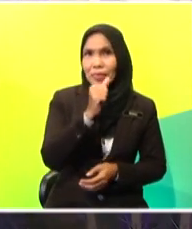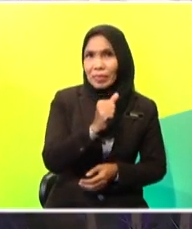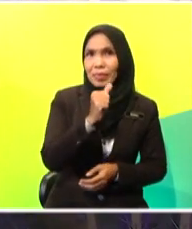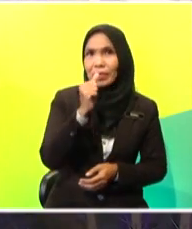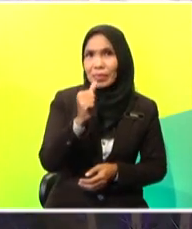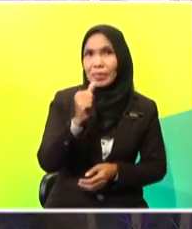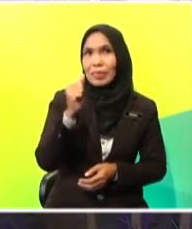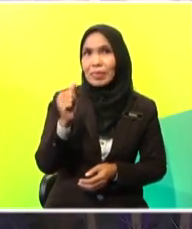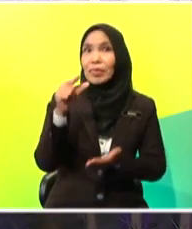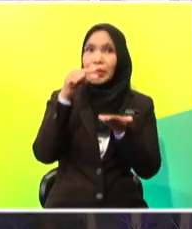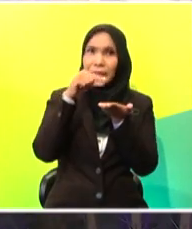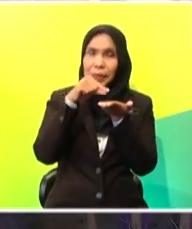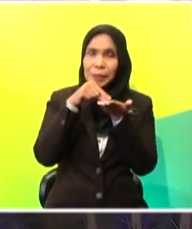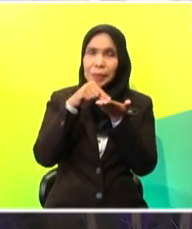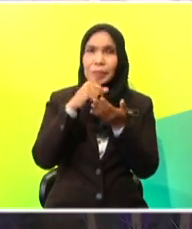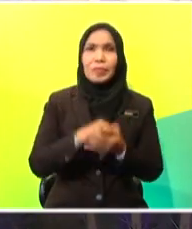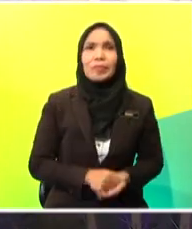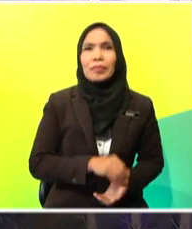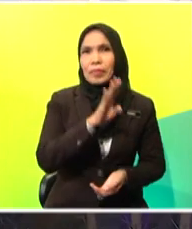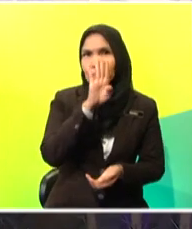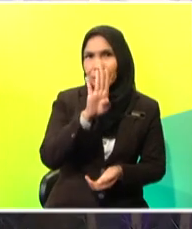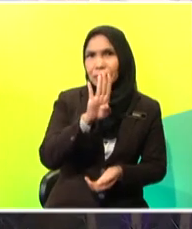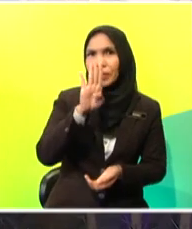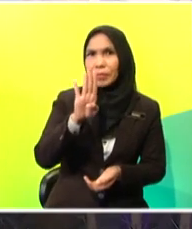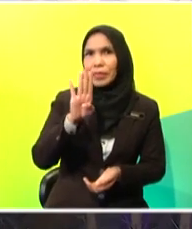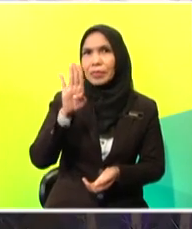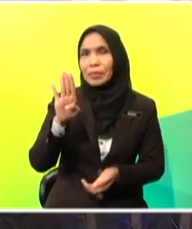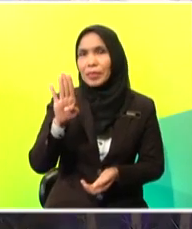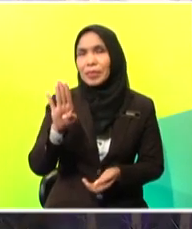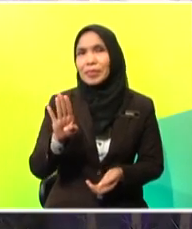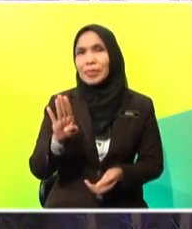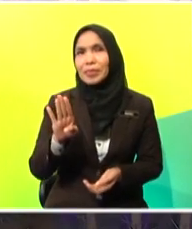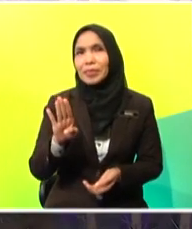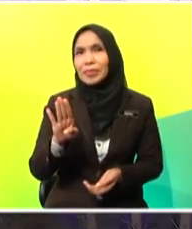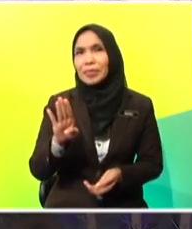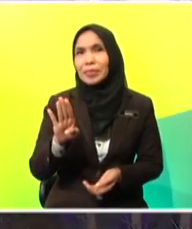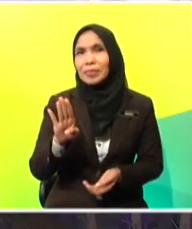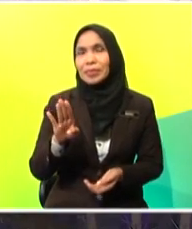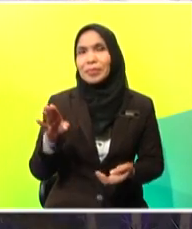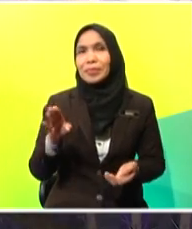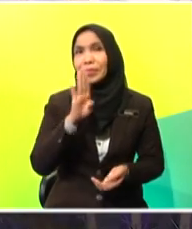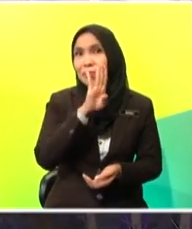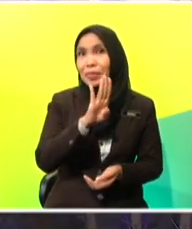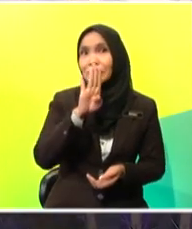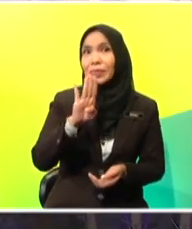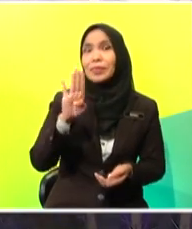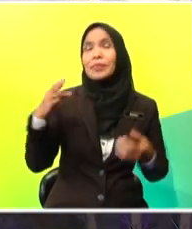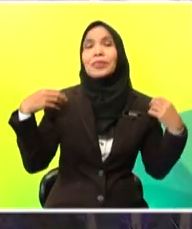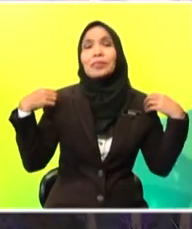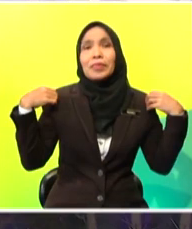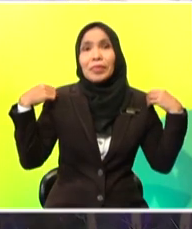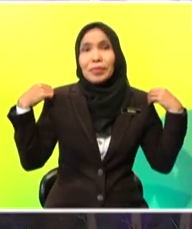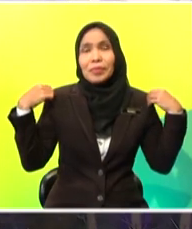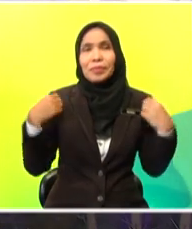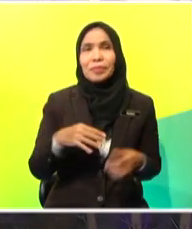ee ayam Bibi Bibi baju bibi bibi baju